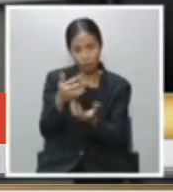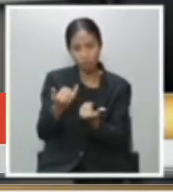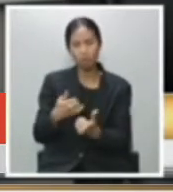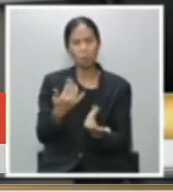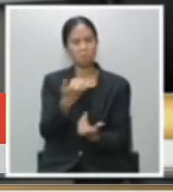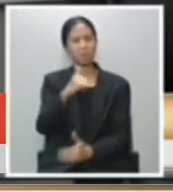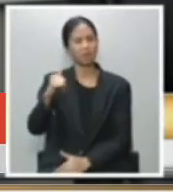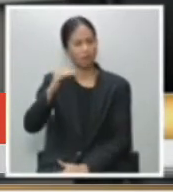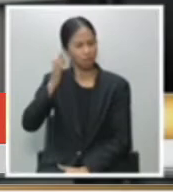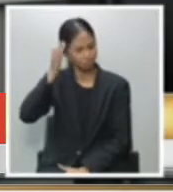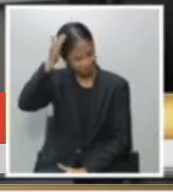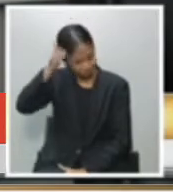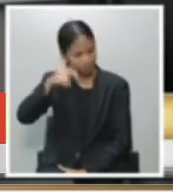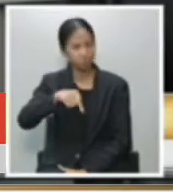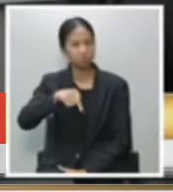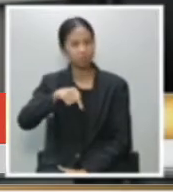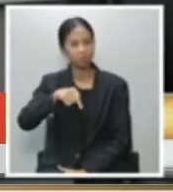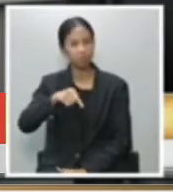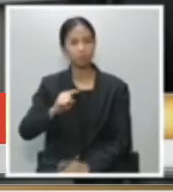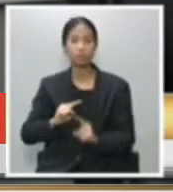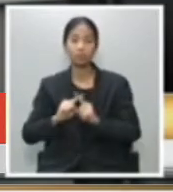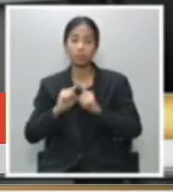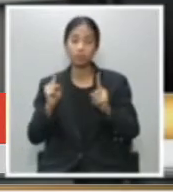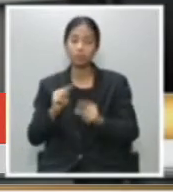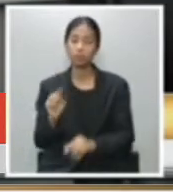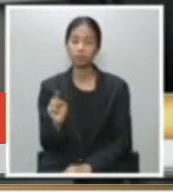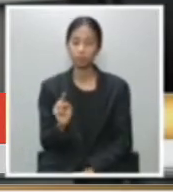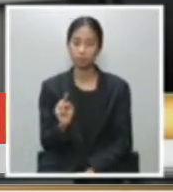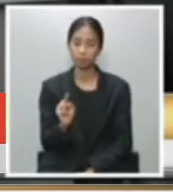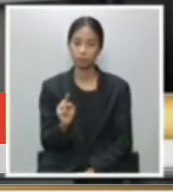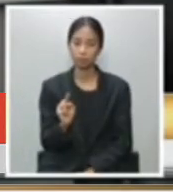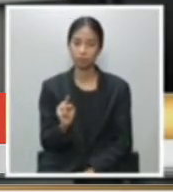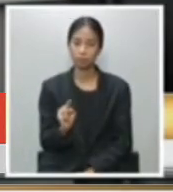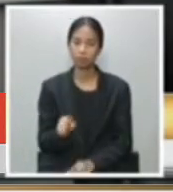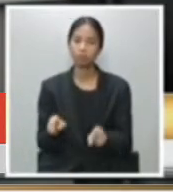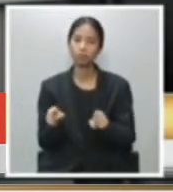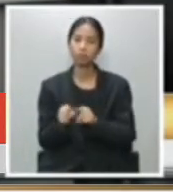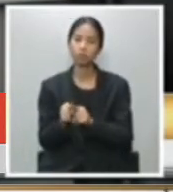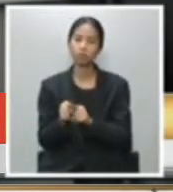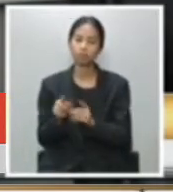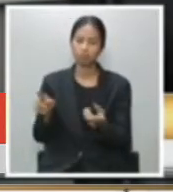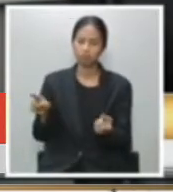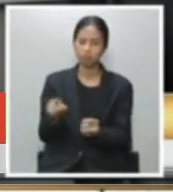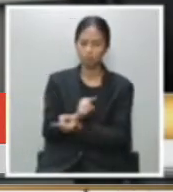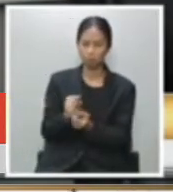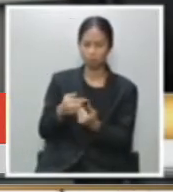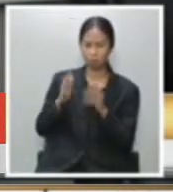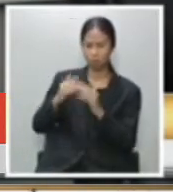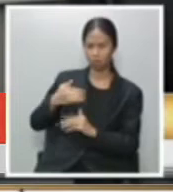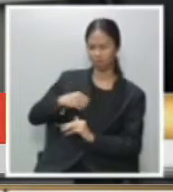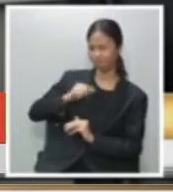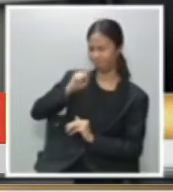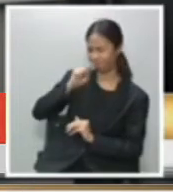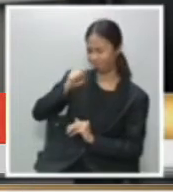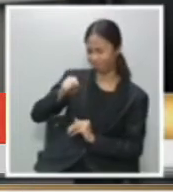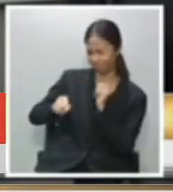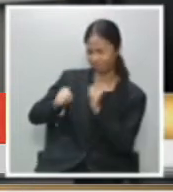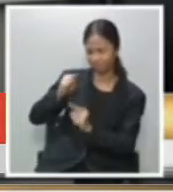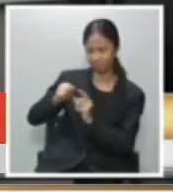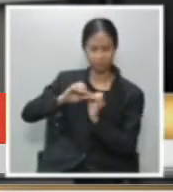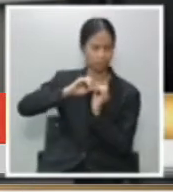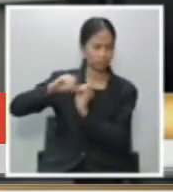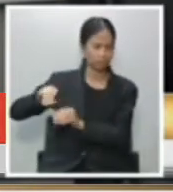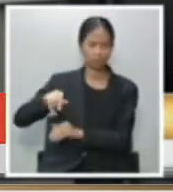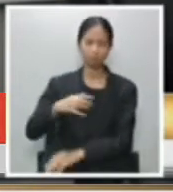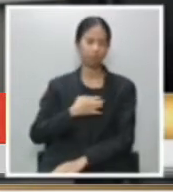ครับไม่มีใครอยากที่จะเป็นคนที่สังคมประนามและรังเกียจไปตลอดชีวิตหรอกครับ